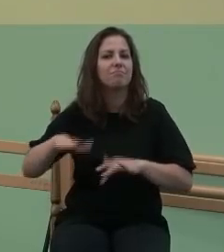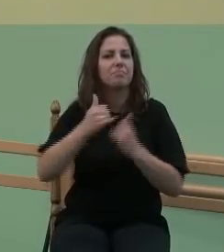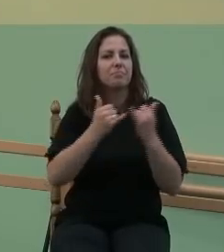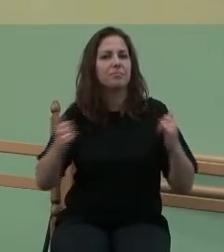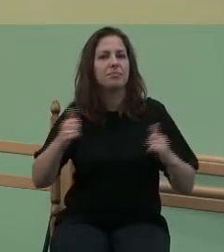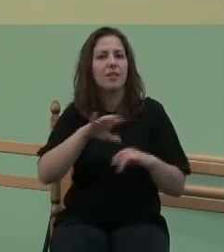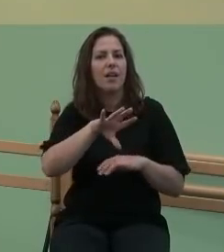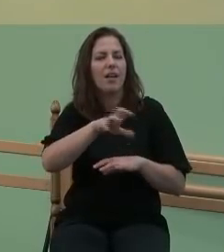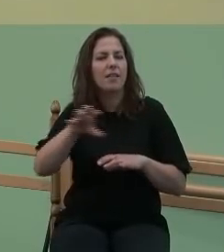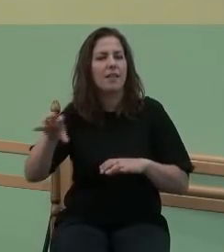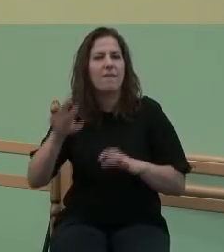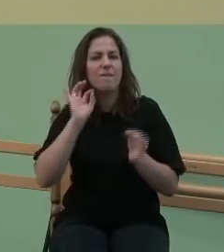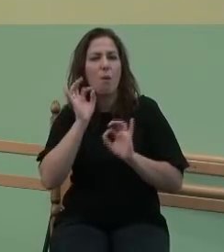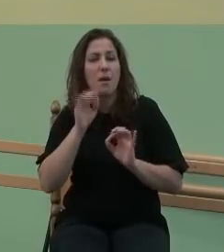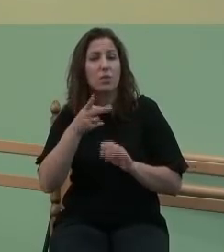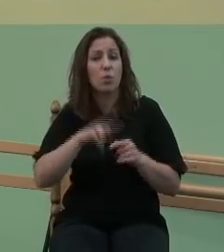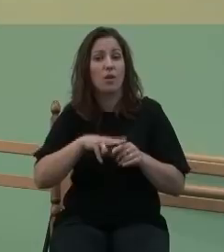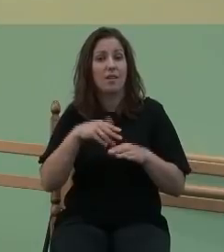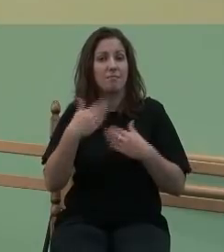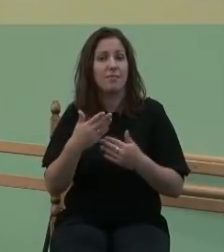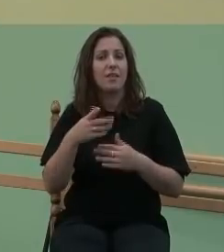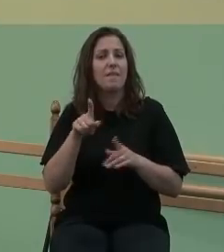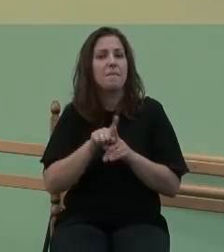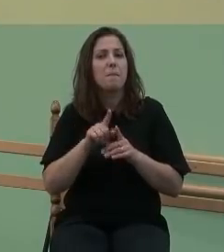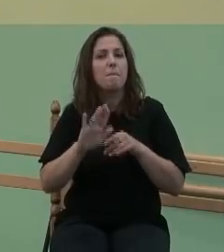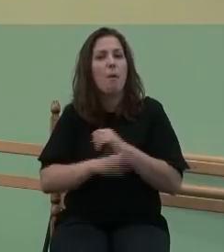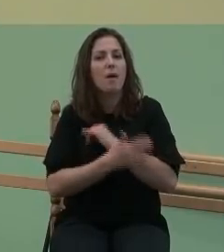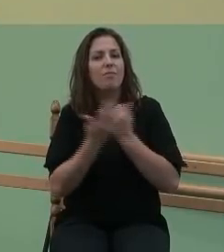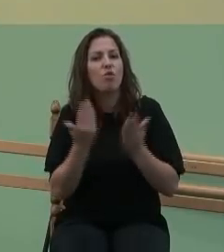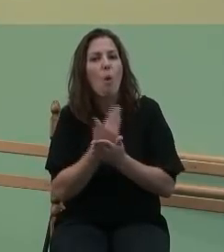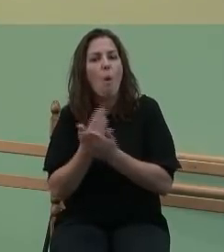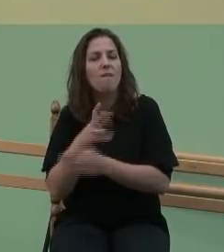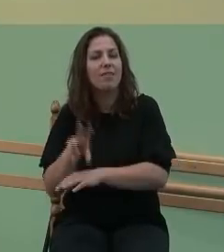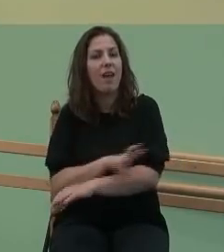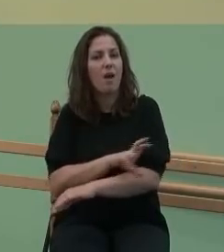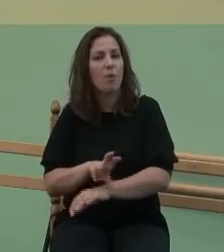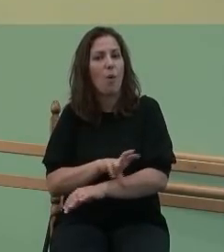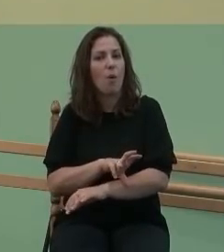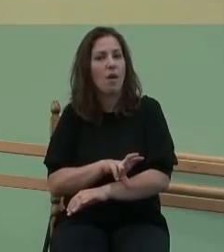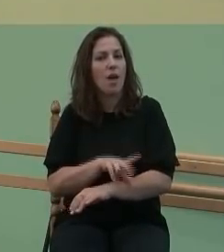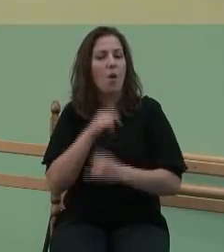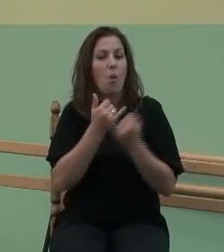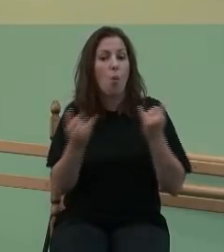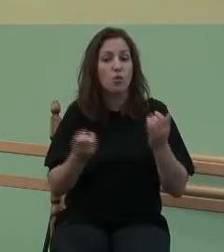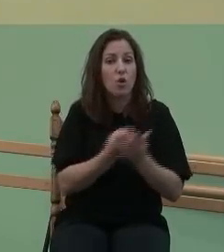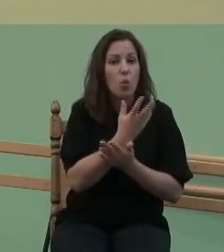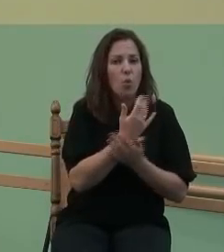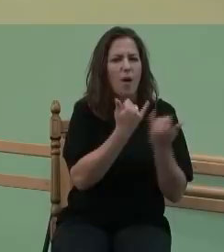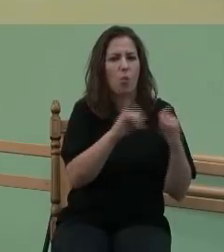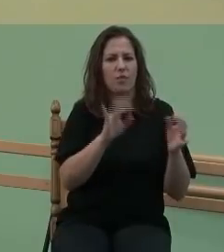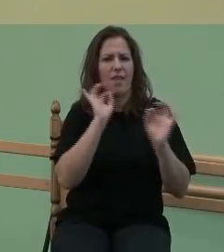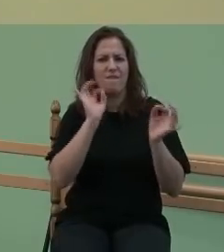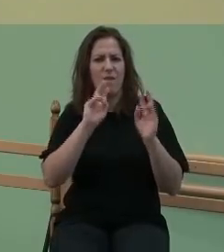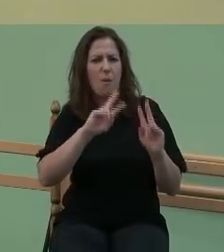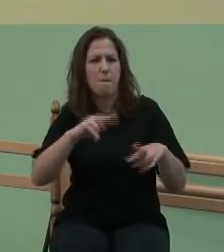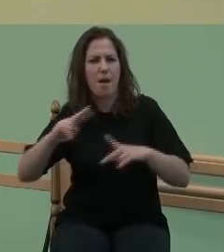źródeł informacji, których istnienie wspomagane jest przez nowe technologie. Różne źródła przekazują różne